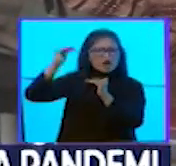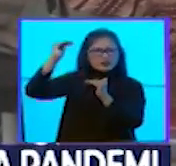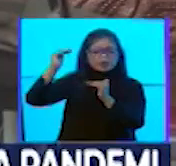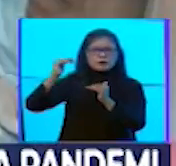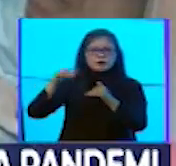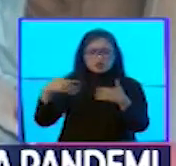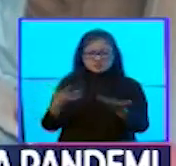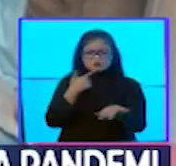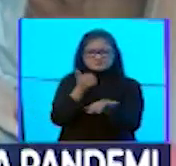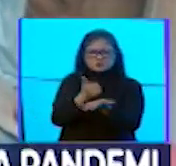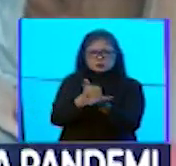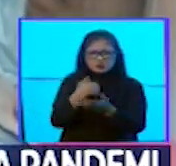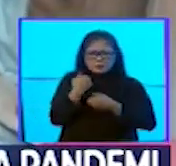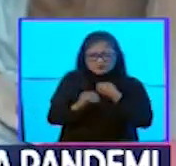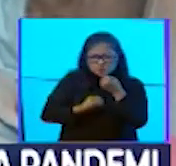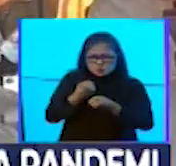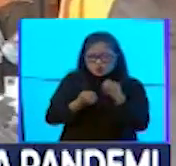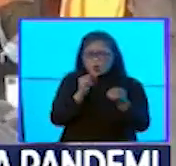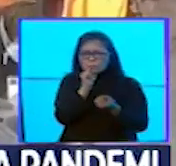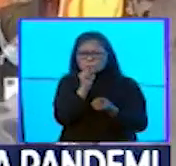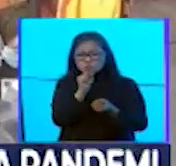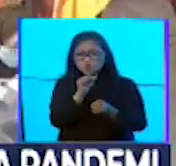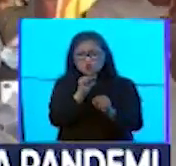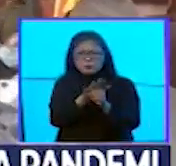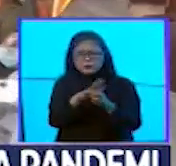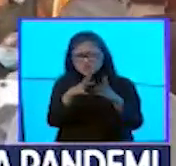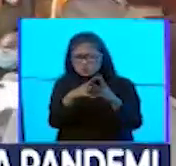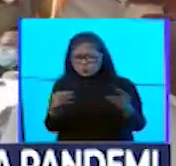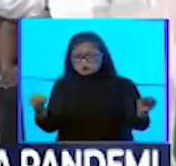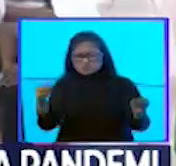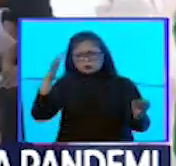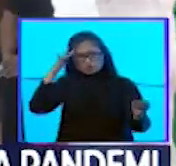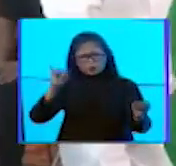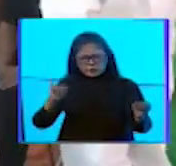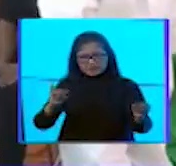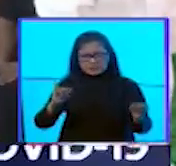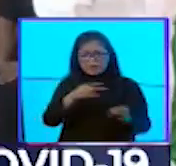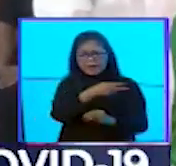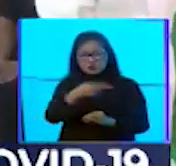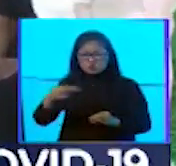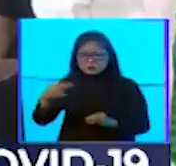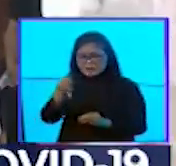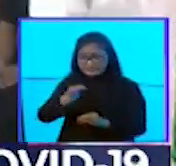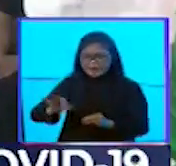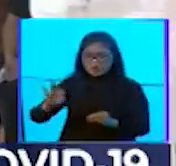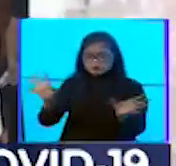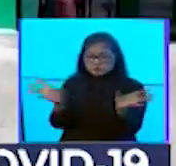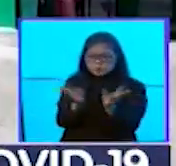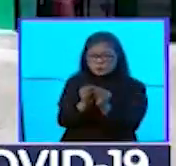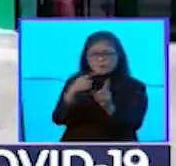menaklukkan pandemi jauh dari garis finish yang terbaru Indonesia kembali mencatatkan angka kasus baru copied nineteen